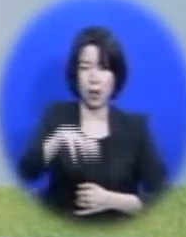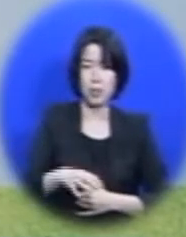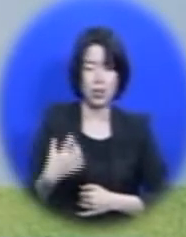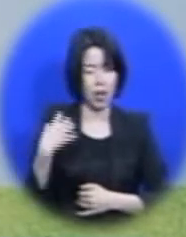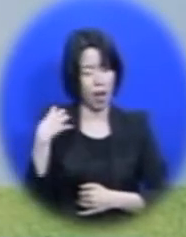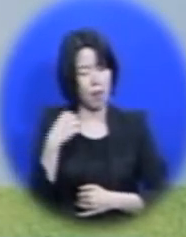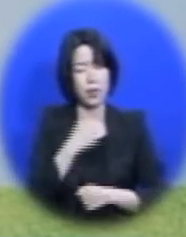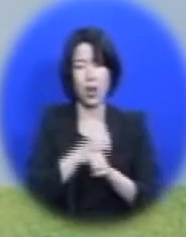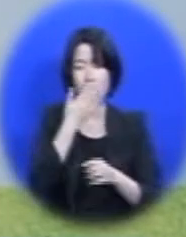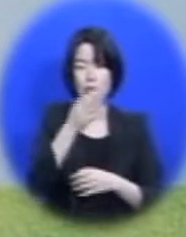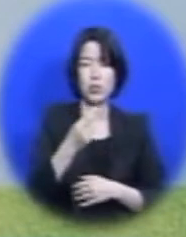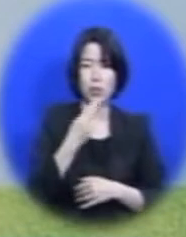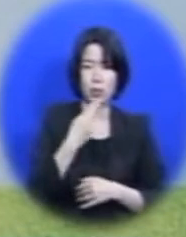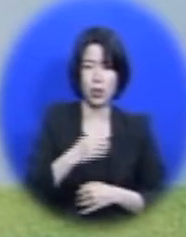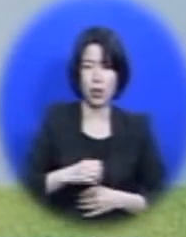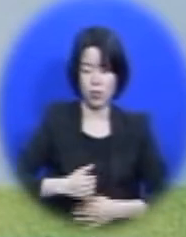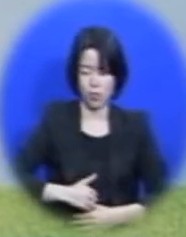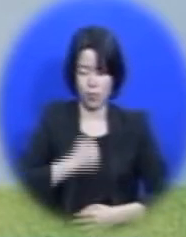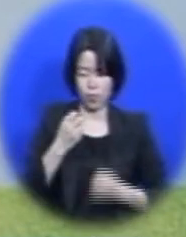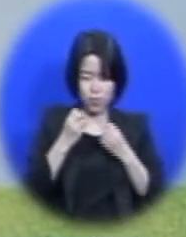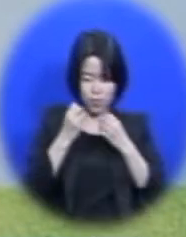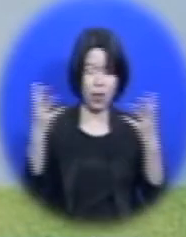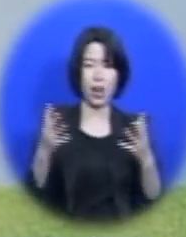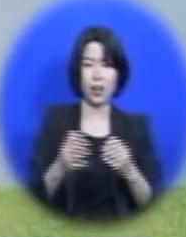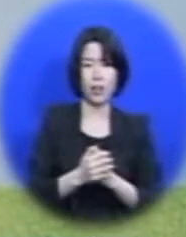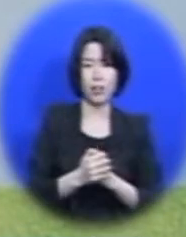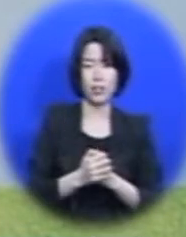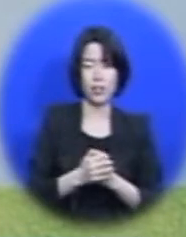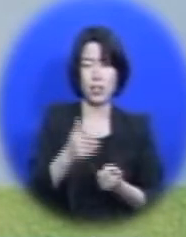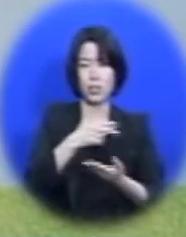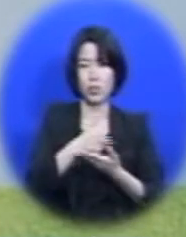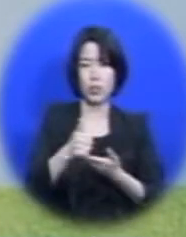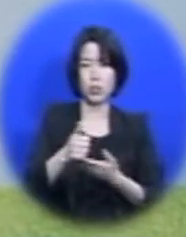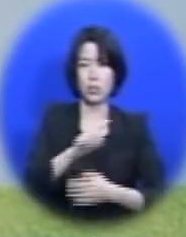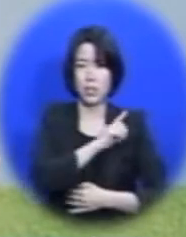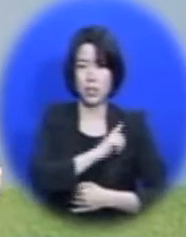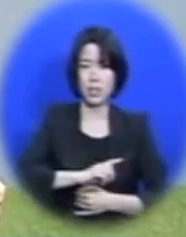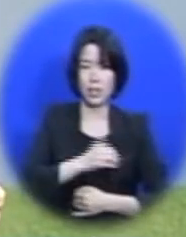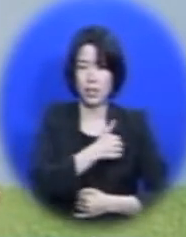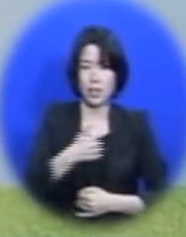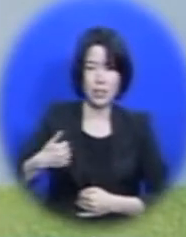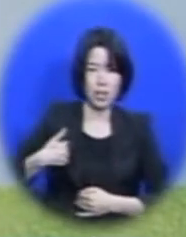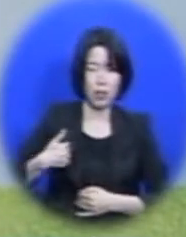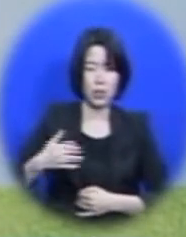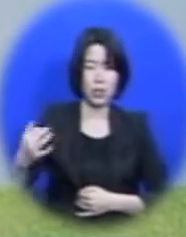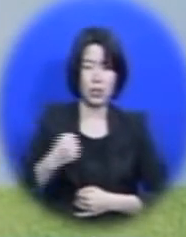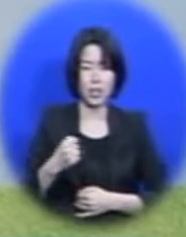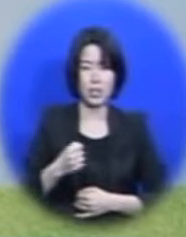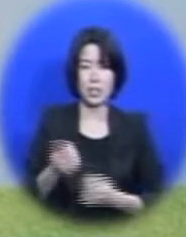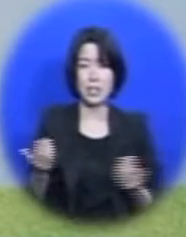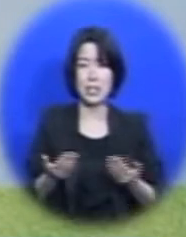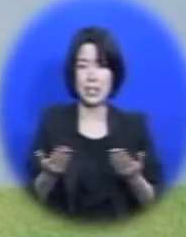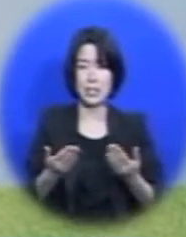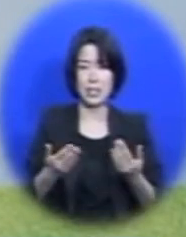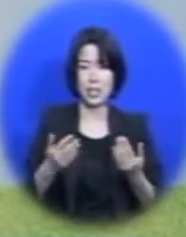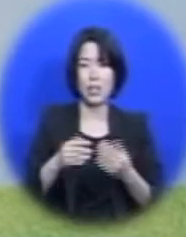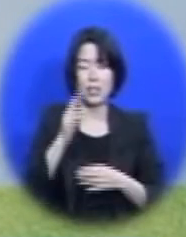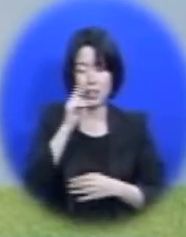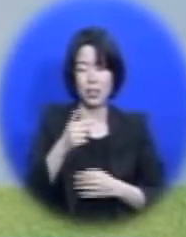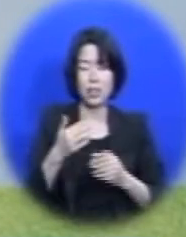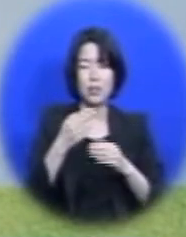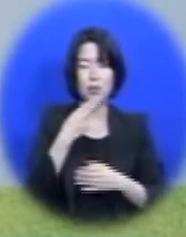없이 분노가 폭발하였다. 주님은 가장 자부심을 가지는 일이 여지없이 무너져 버릴